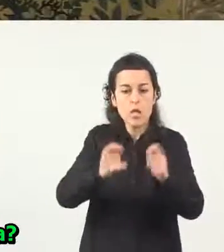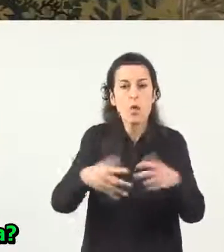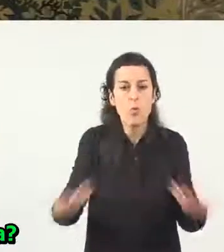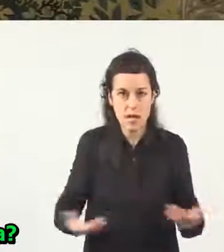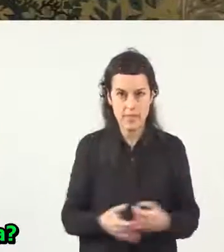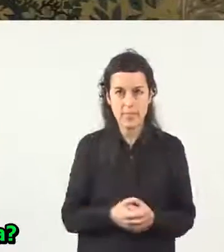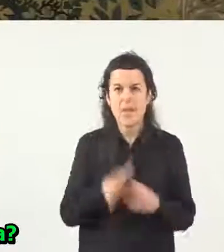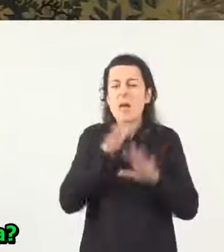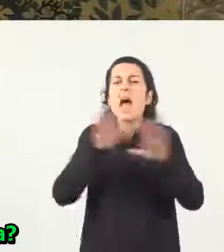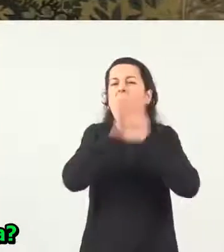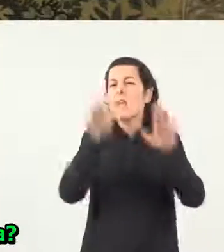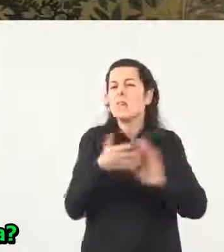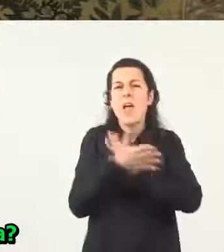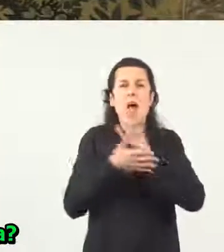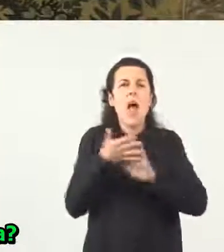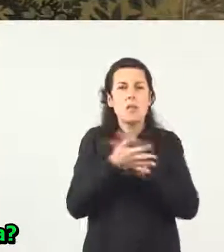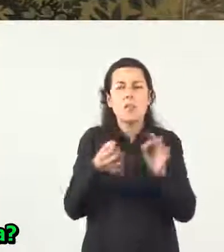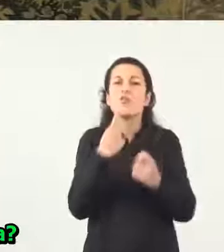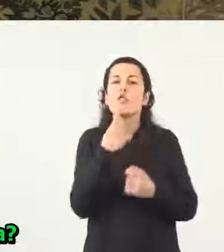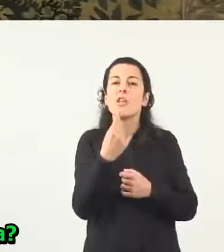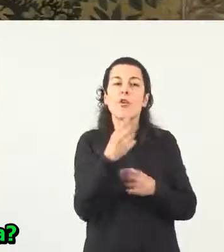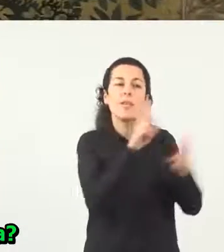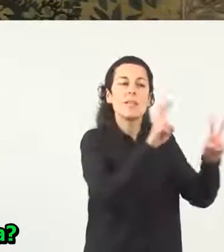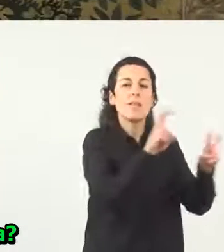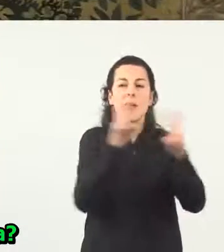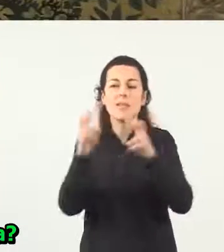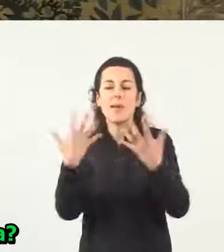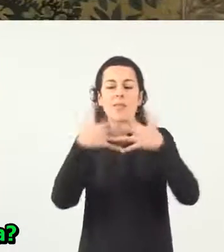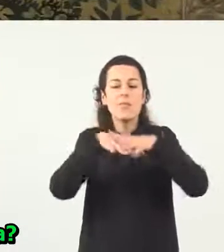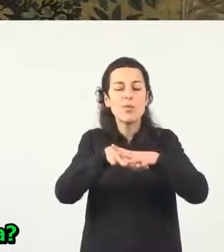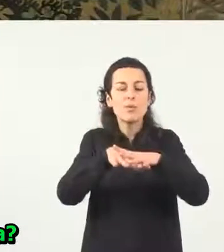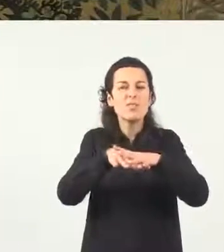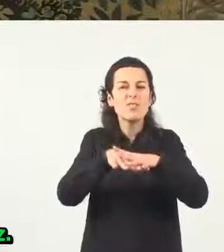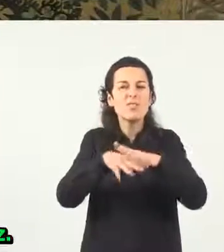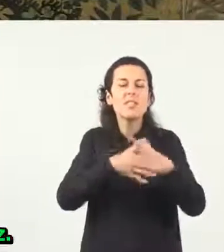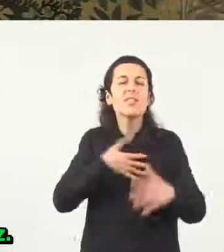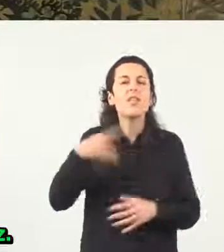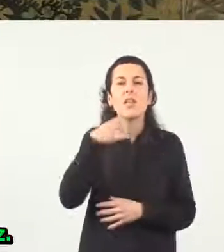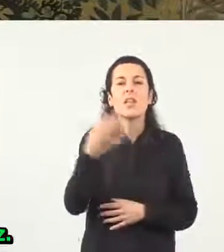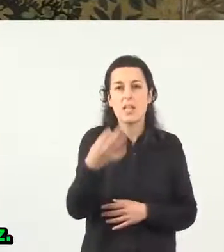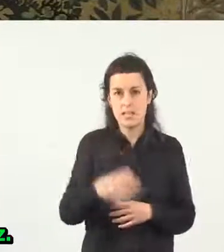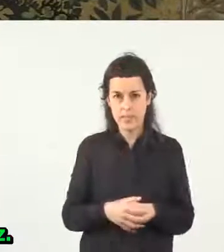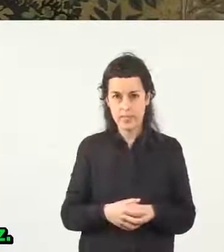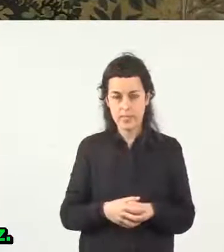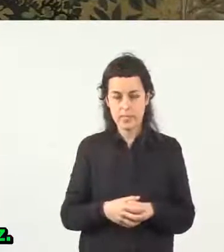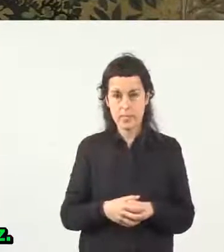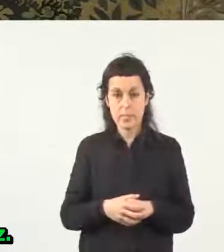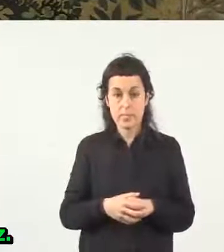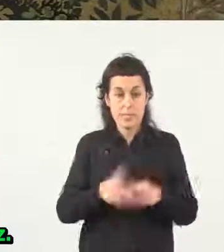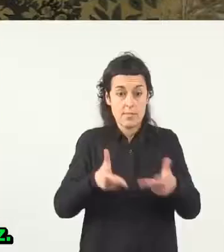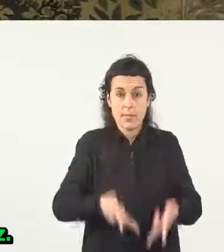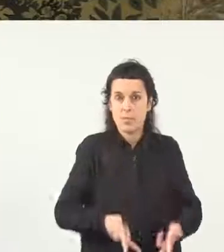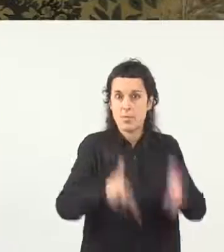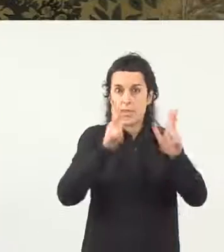azken batetan zertaz hitz egiten ari gara, esaten dudanean gai biak ustartzea zertaz hitz egiten ari gara. Hitz egiten ari gara demokraziaren